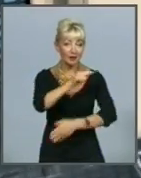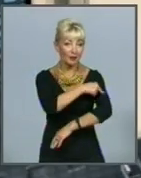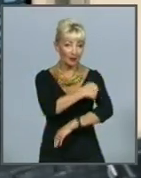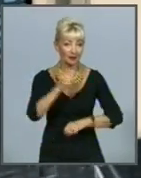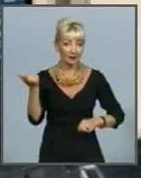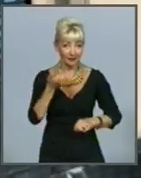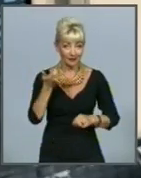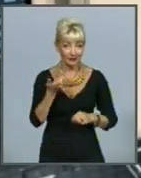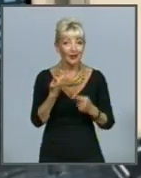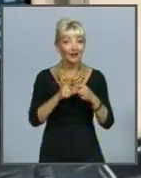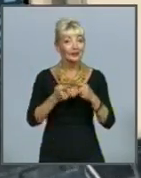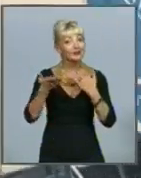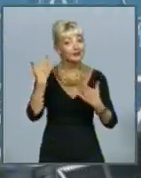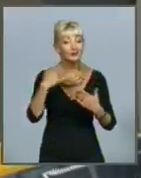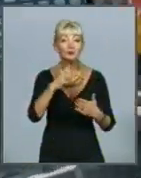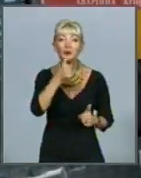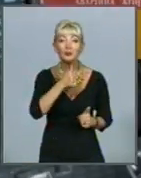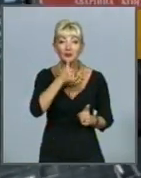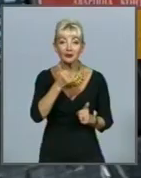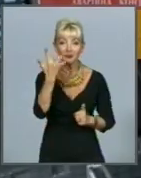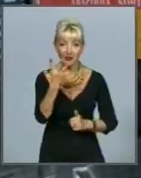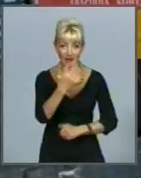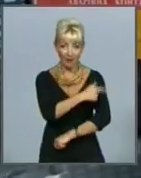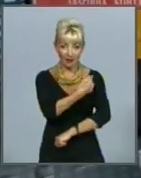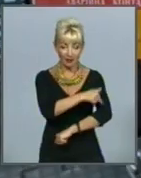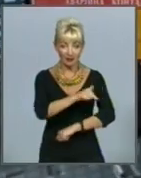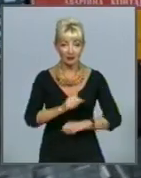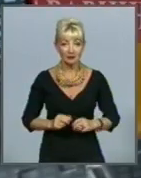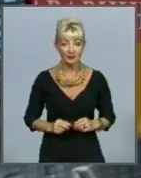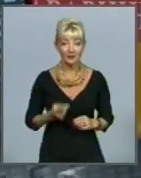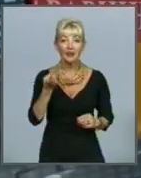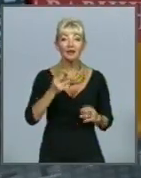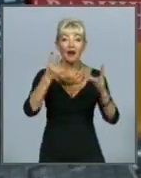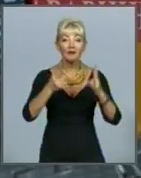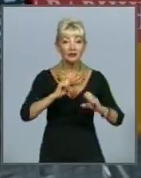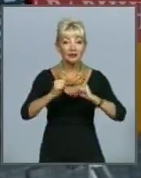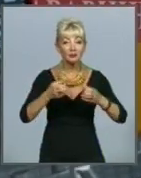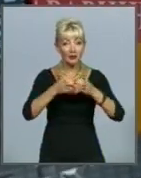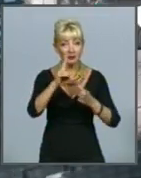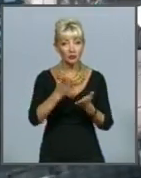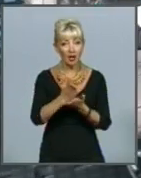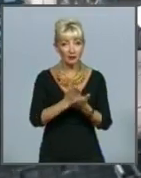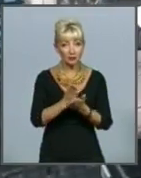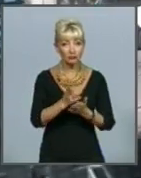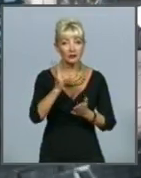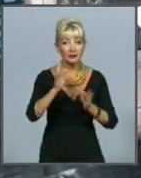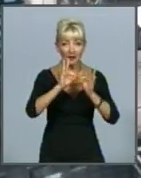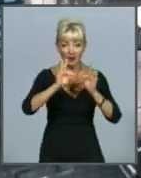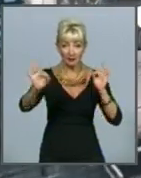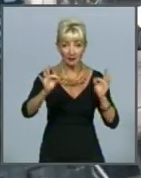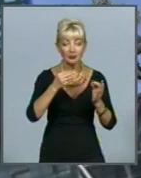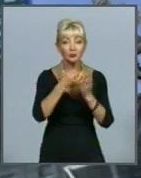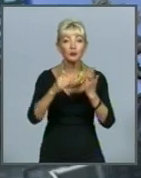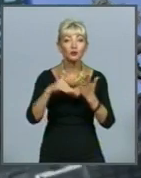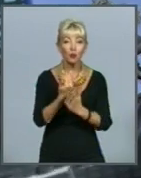недавно протестовані в 5 медустановах. Для аварійних бригад, які обслуговують контактні мережі міста, придбали нові автомобілі.